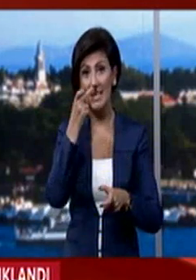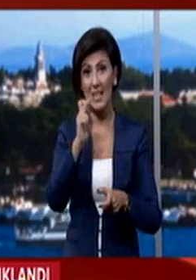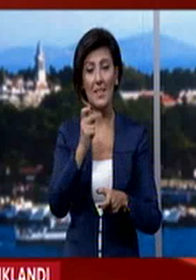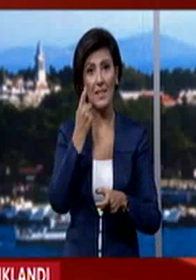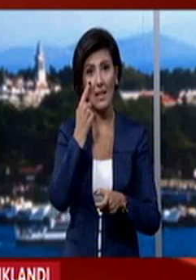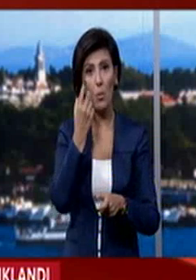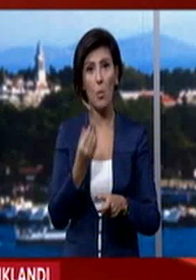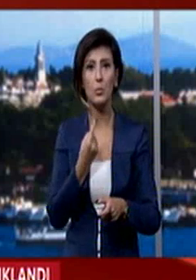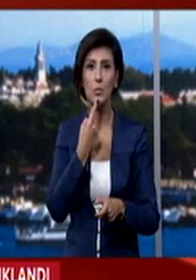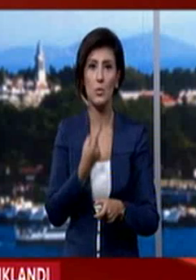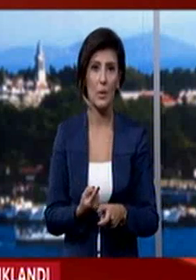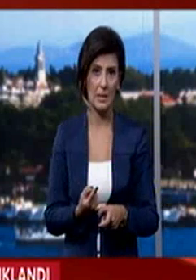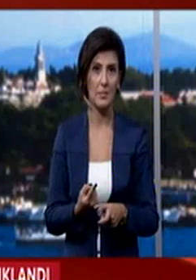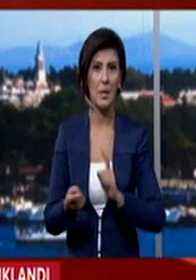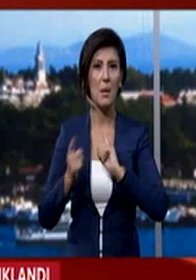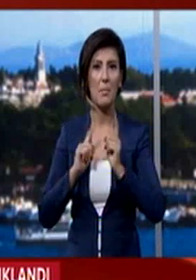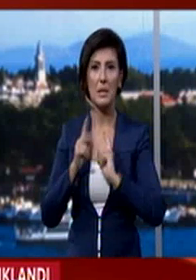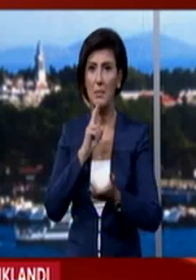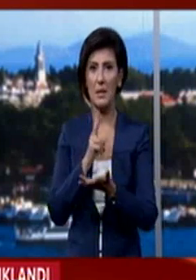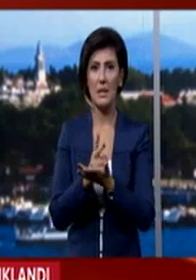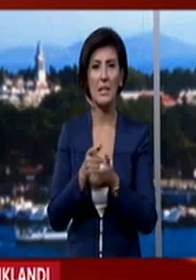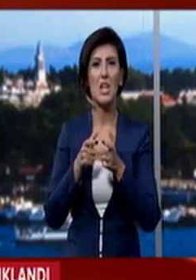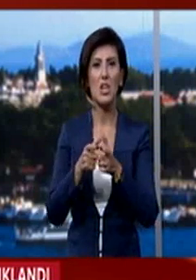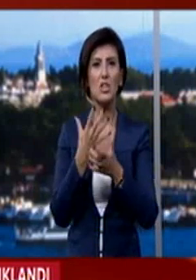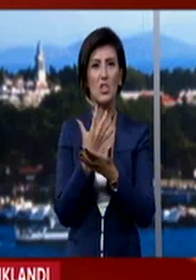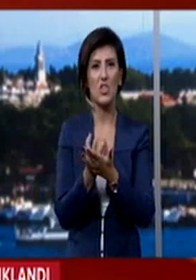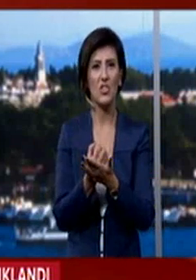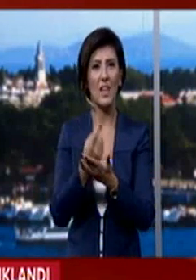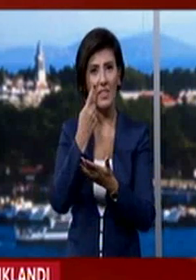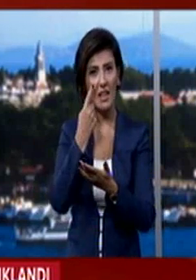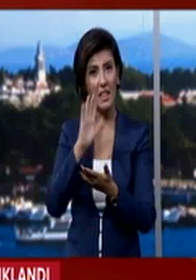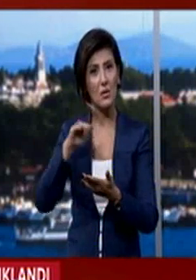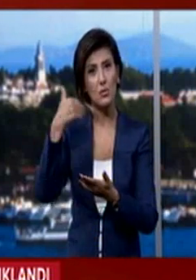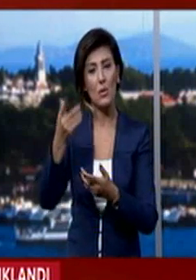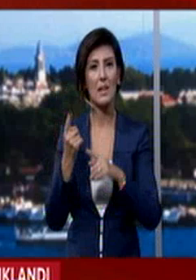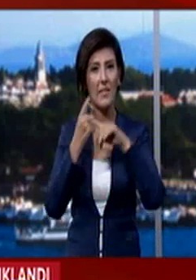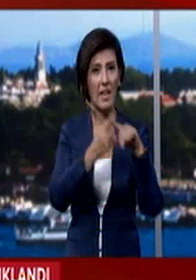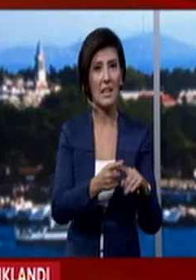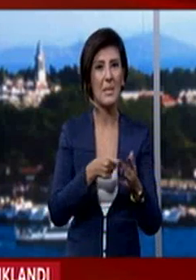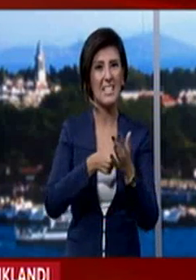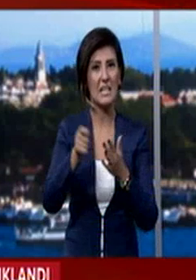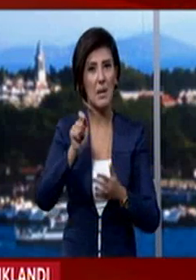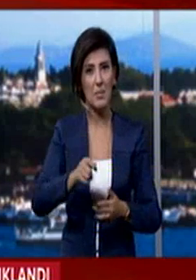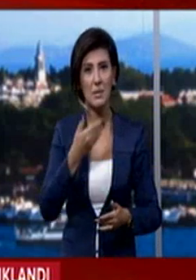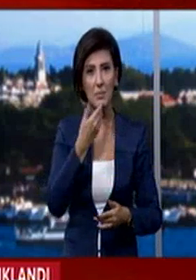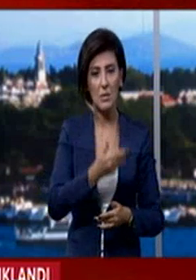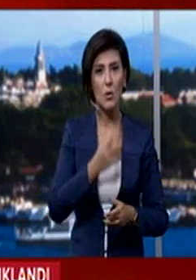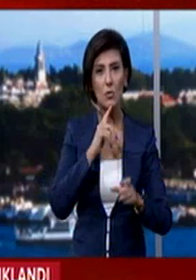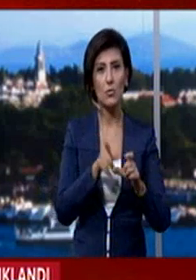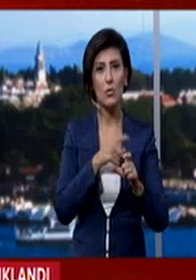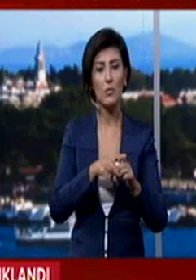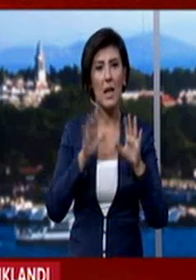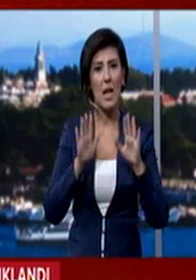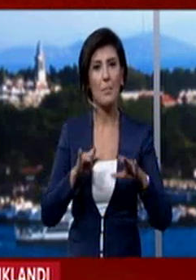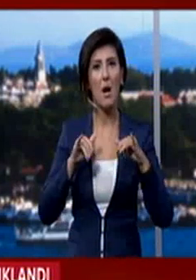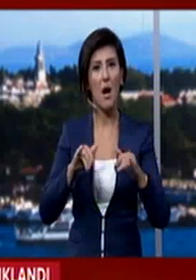delillerden oluştuğu kaydedildi. Mahkemenin kararında dijital delillere sonradan ekleme ve silme yapıldığı belirtilerek soruşturmanın